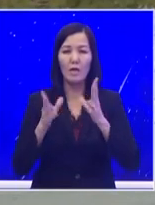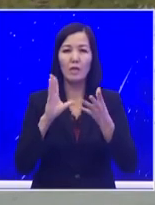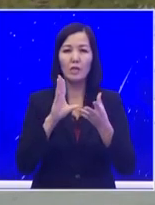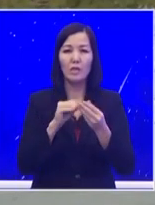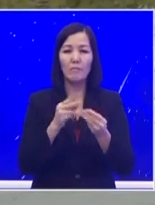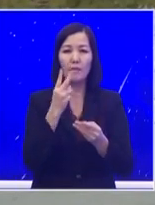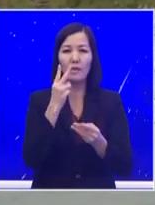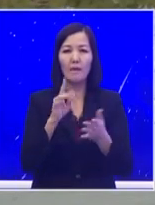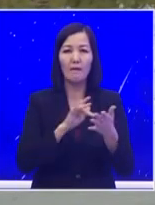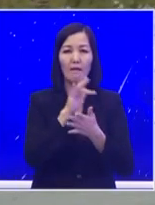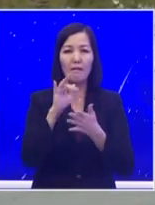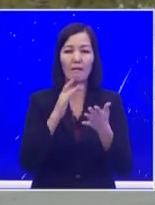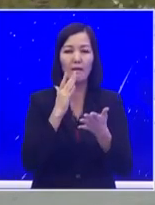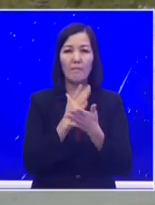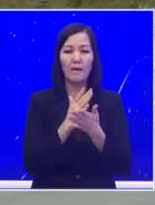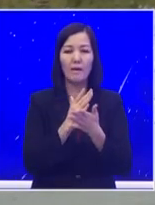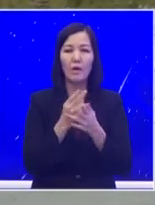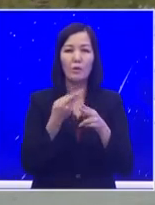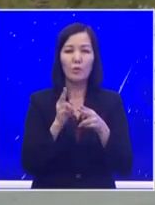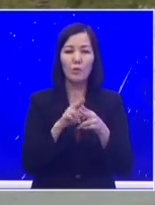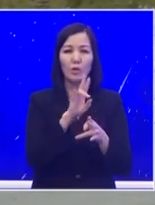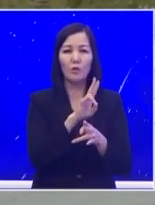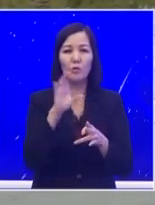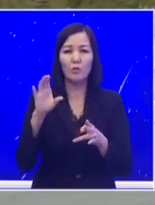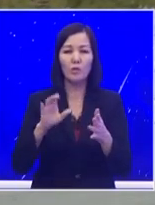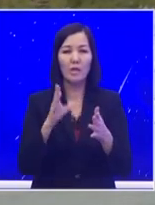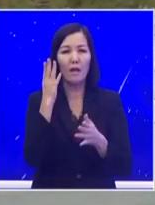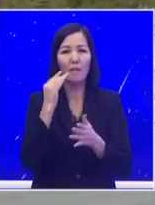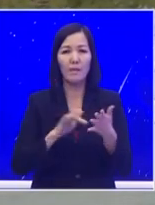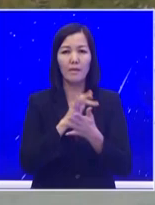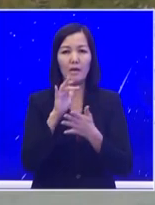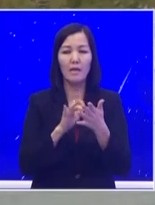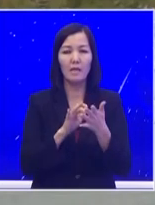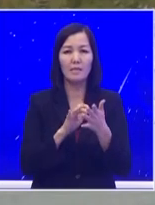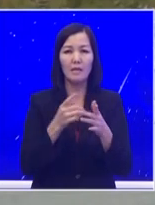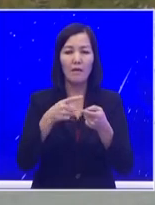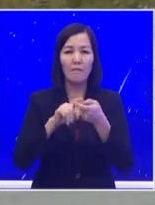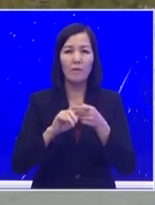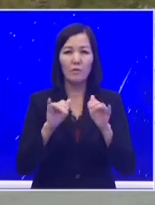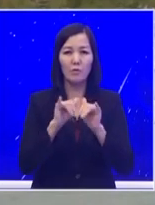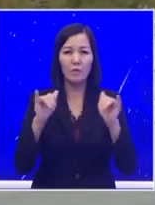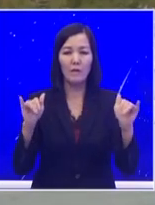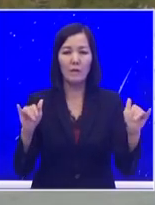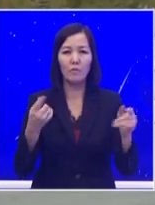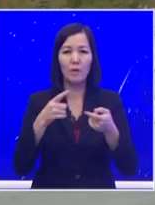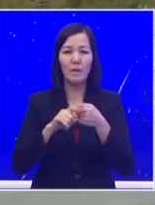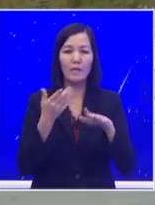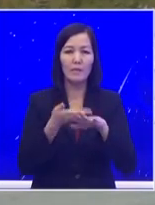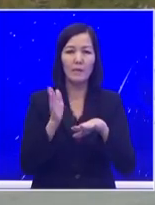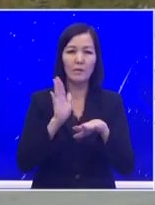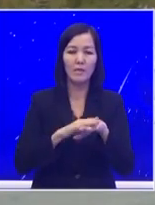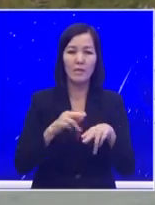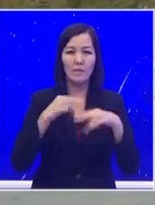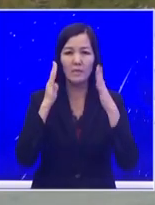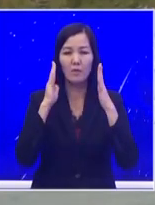тек 2 қалада анықталып отыр. Сондықтан Нұр-Сұлтан және Алматы қалаларында COVID-19 таралуының күрделі жағдайын ескере отырып,